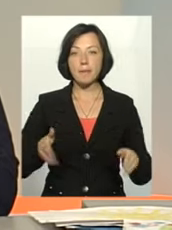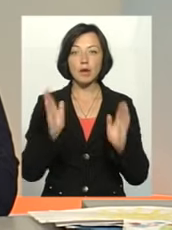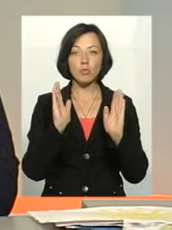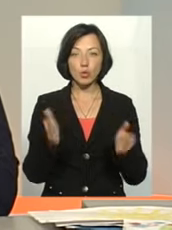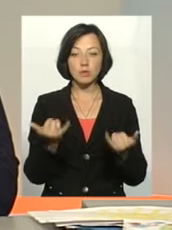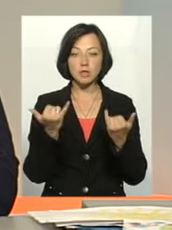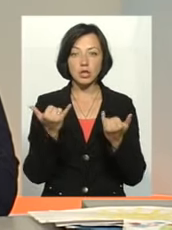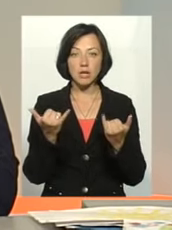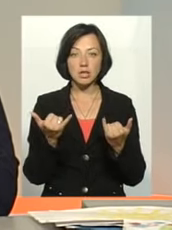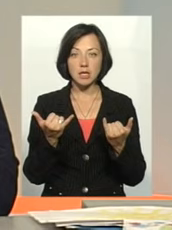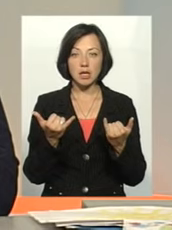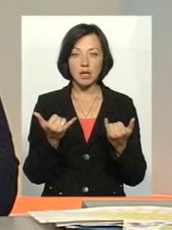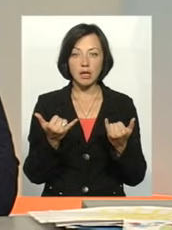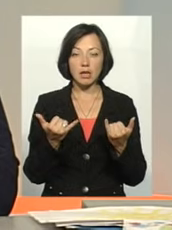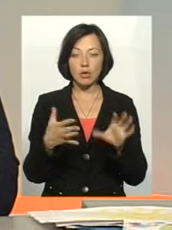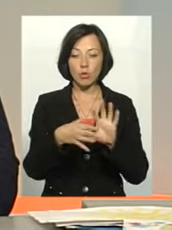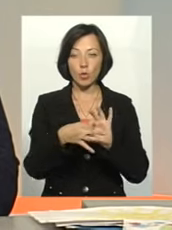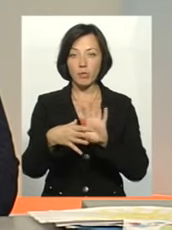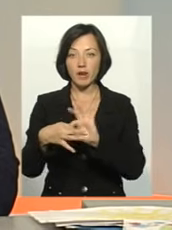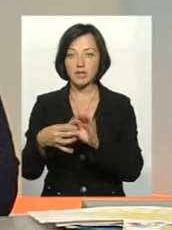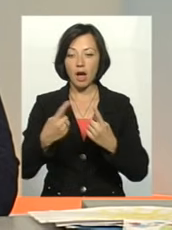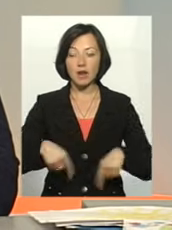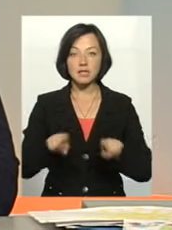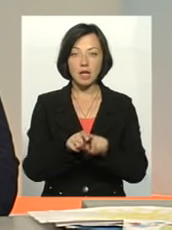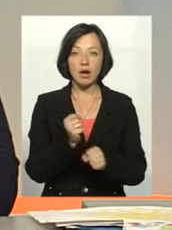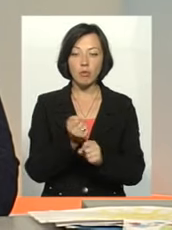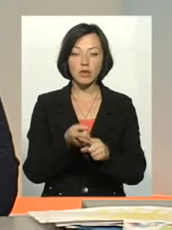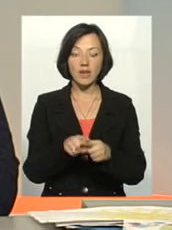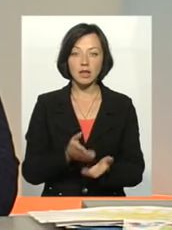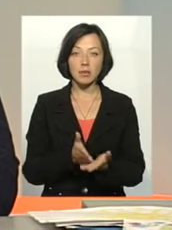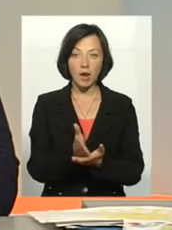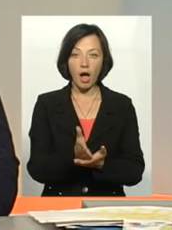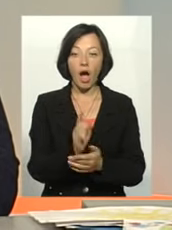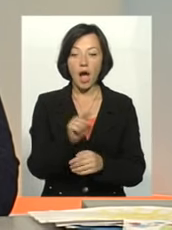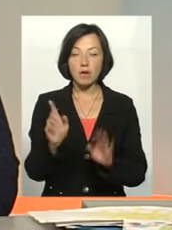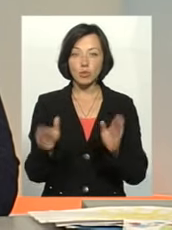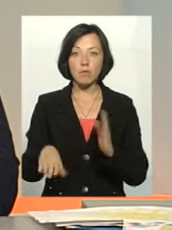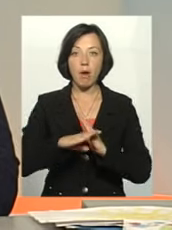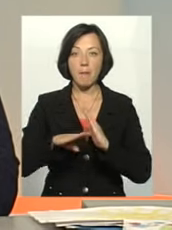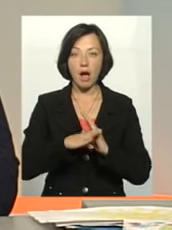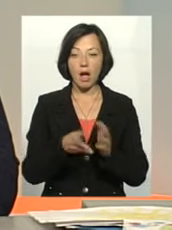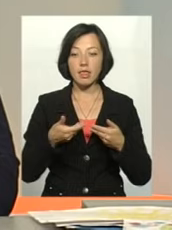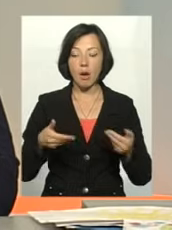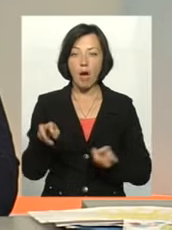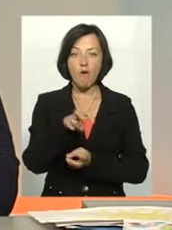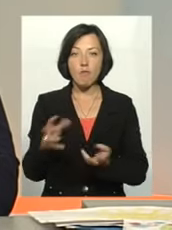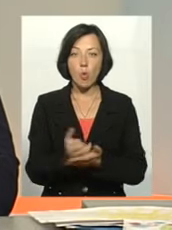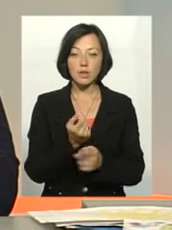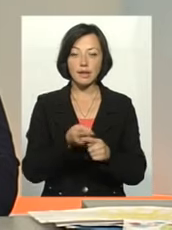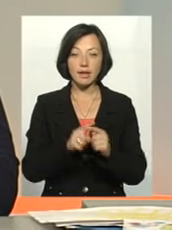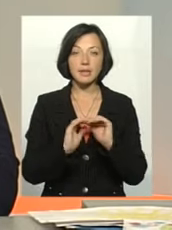сейчас группироваться с такими организациями, которые уже работают в этих направлениях. Они будут помогать нам в поиске этих